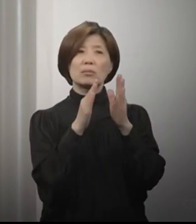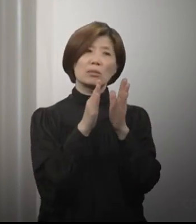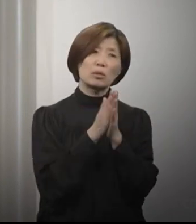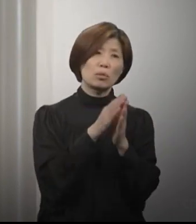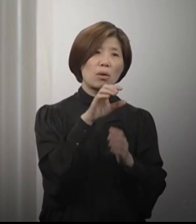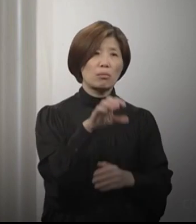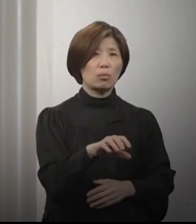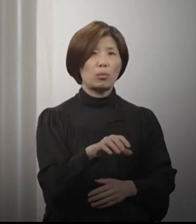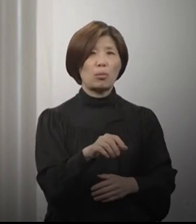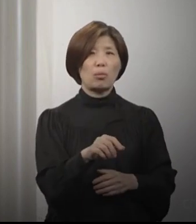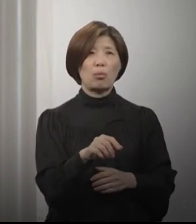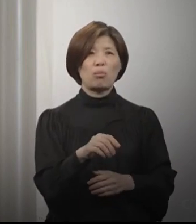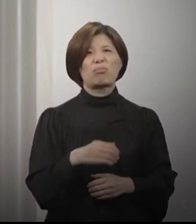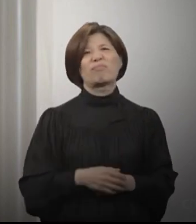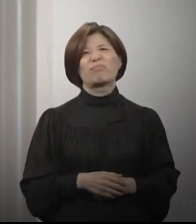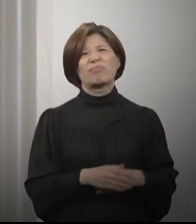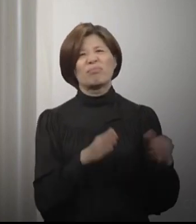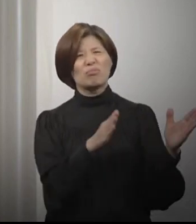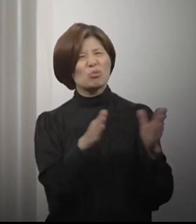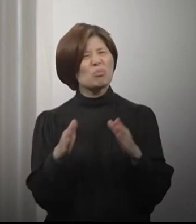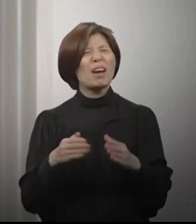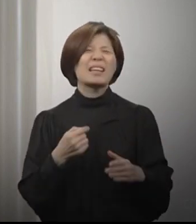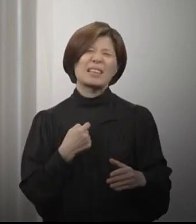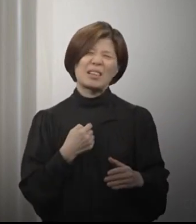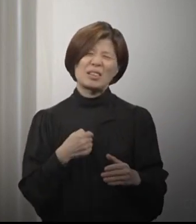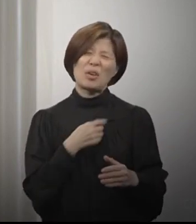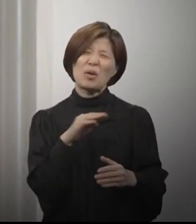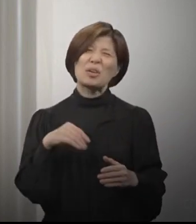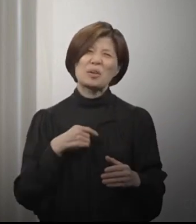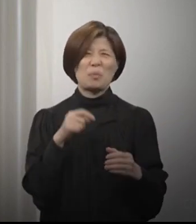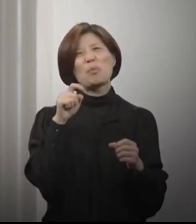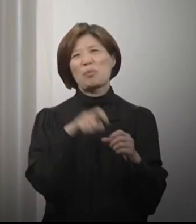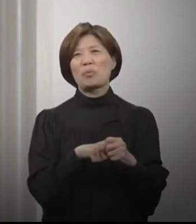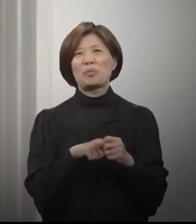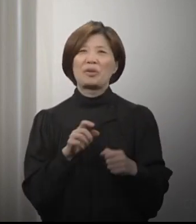있는 장소를 준비하는 것이 저희의 목표이기도 합니다.